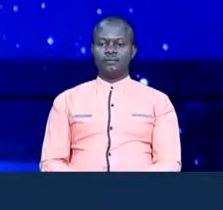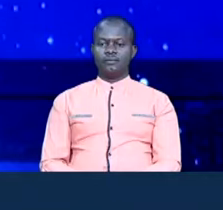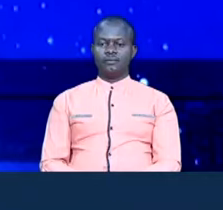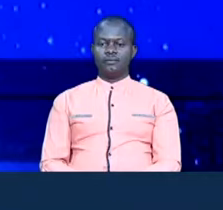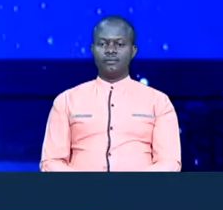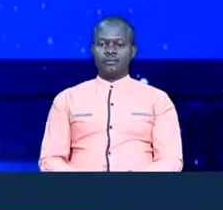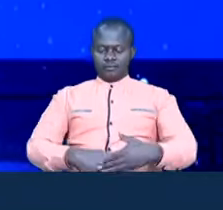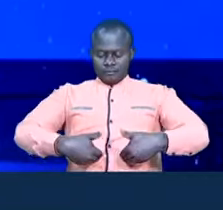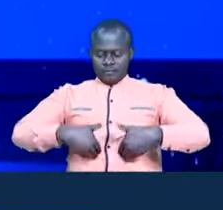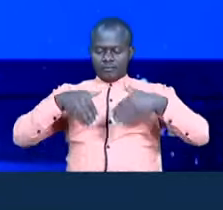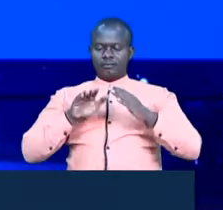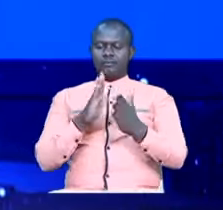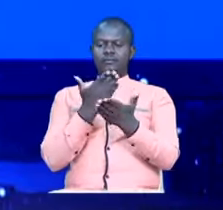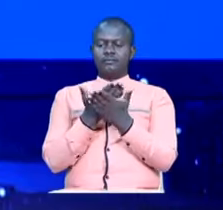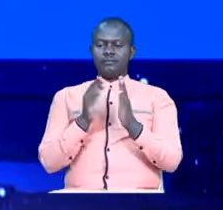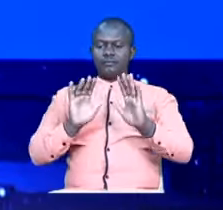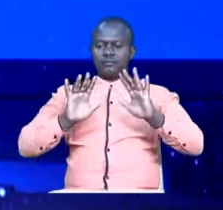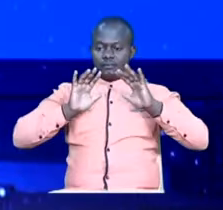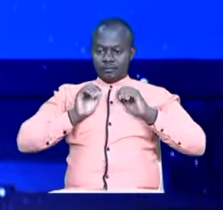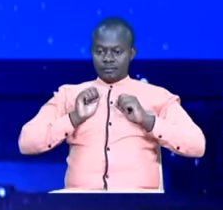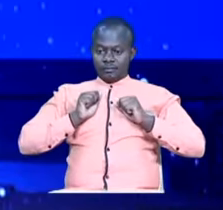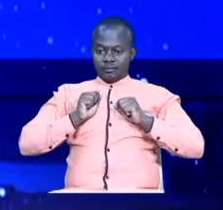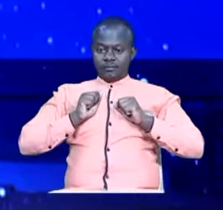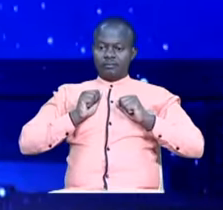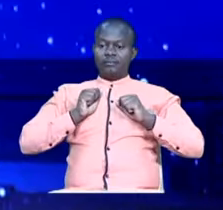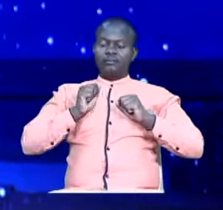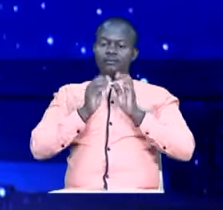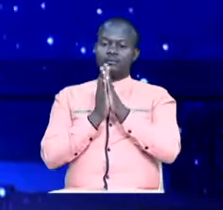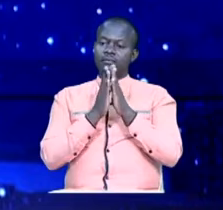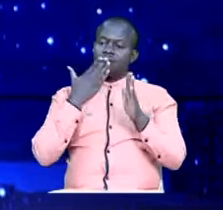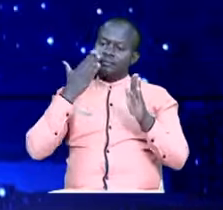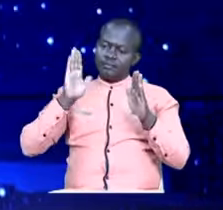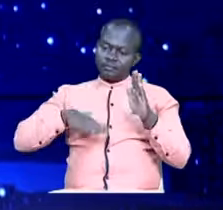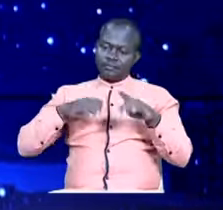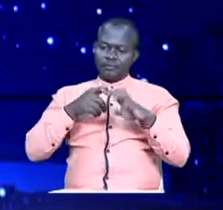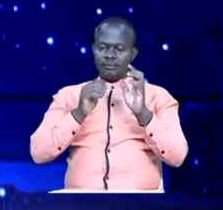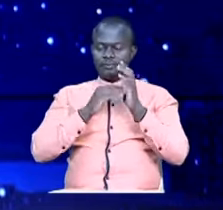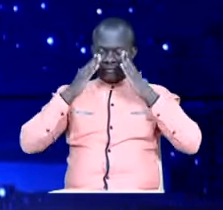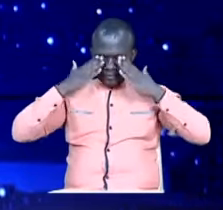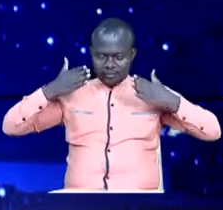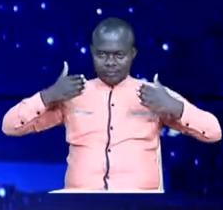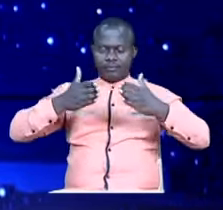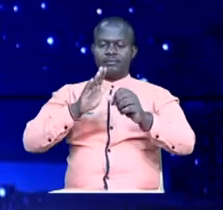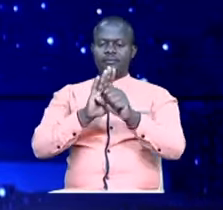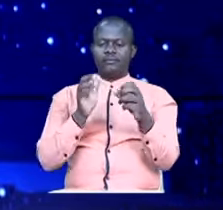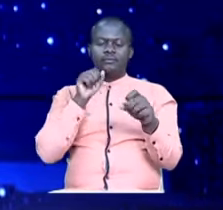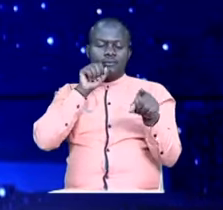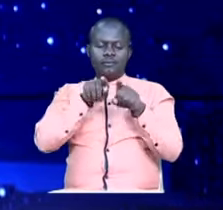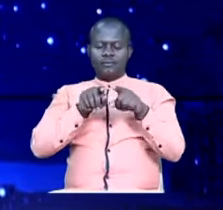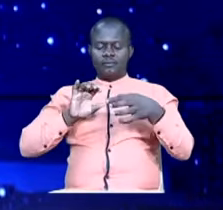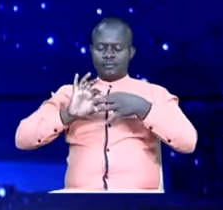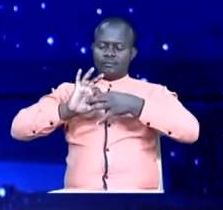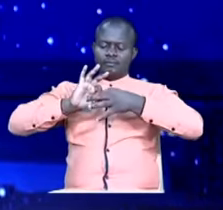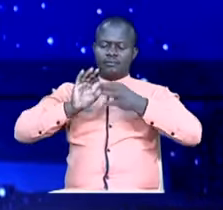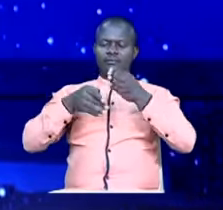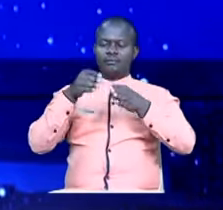naho urubyiruko rurasabwa kwirinda umurage w'amateka mabi ahubwo rugashyira imbere ubuvandimwe bwubaka